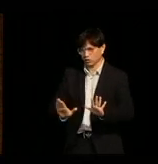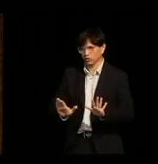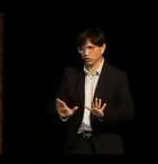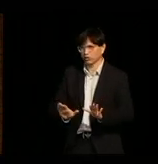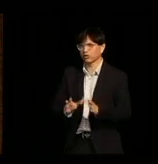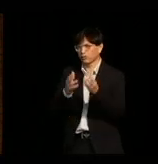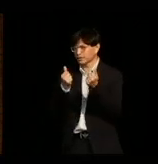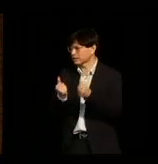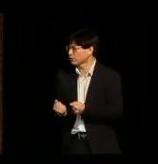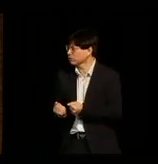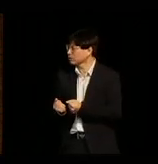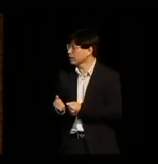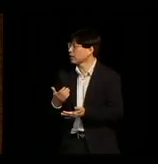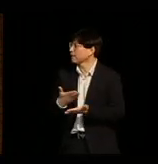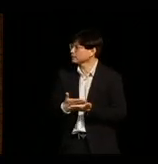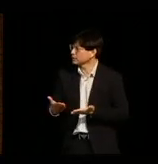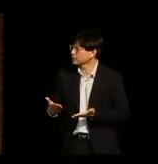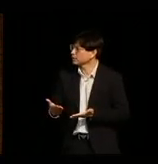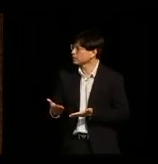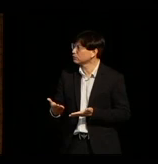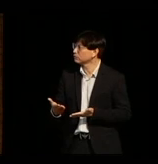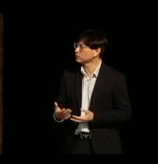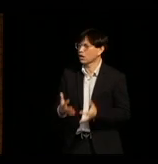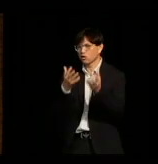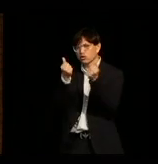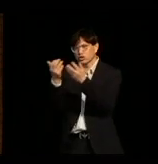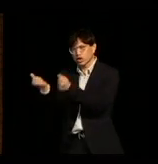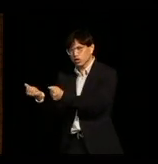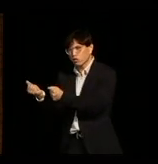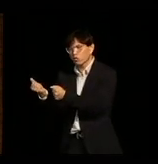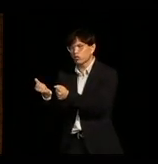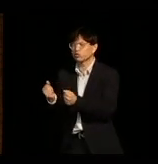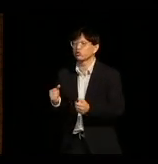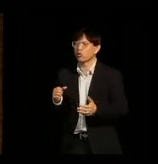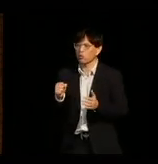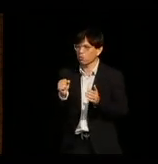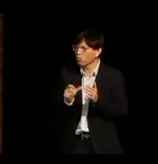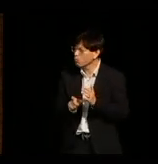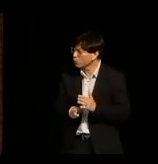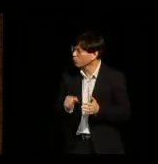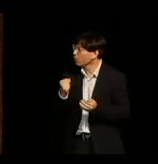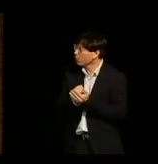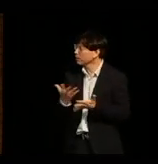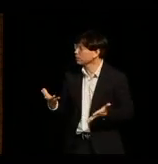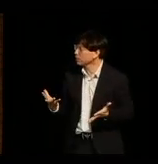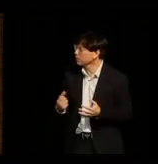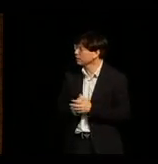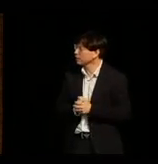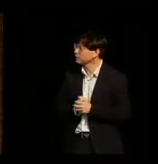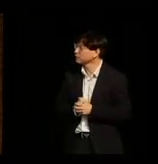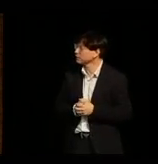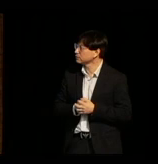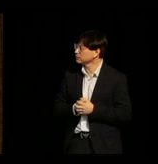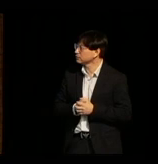saluteranno e che presenterò a breve di dare un saluto speciale al nostro vescovo a Monsignor salira come